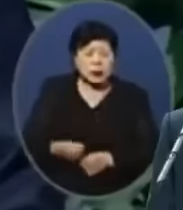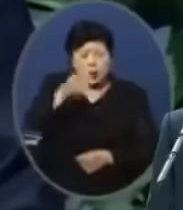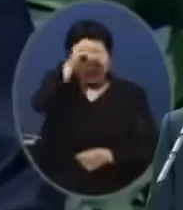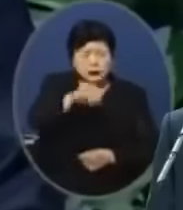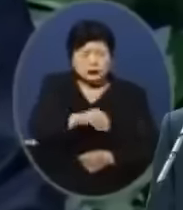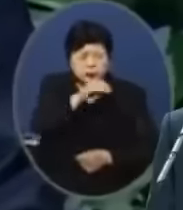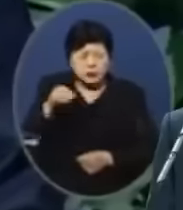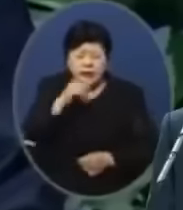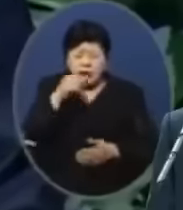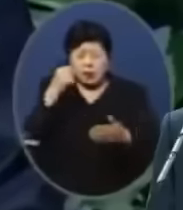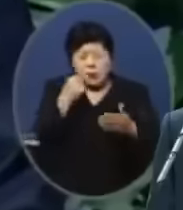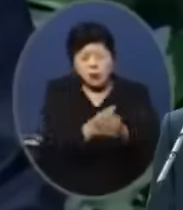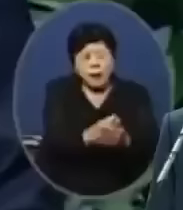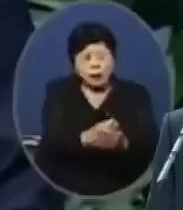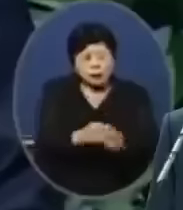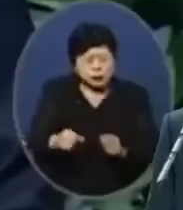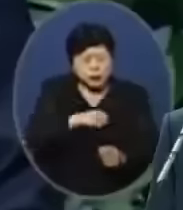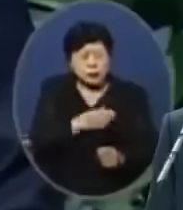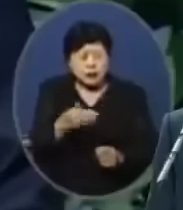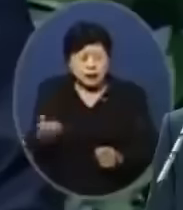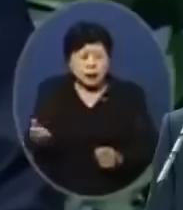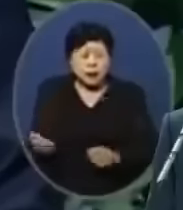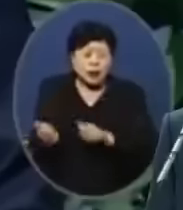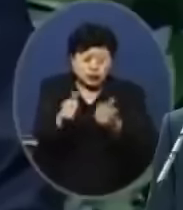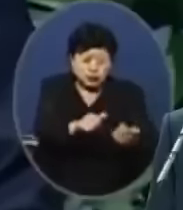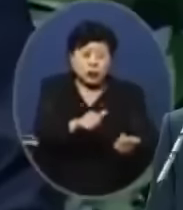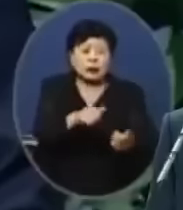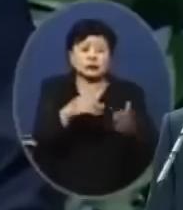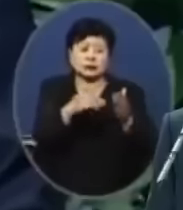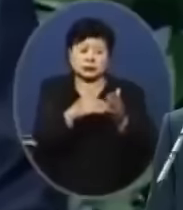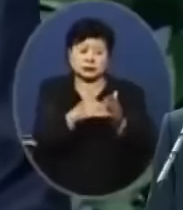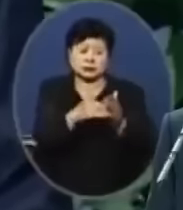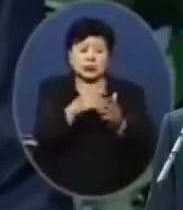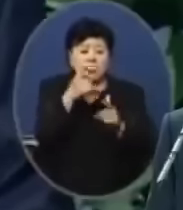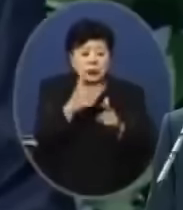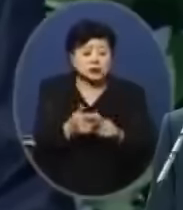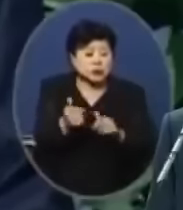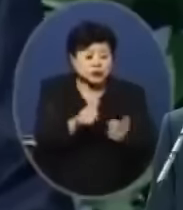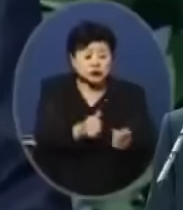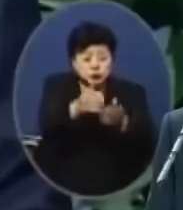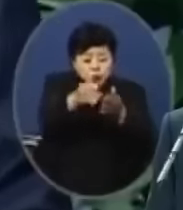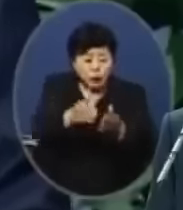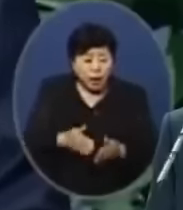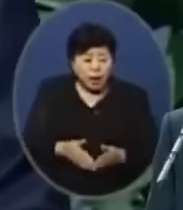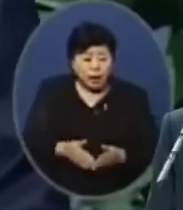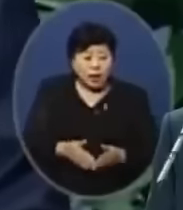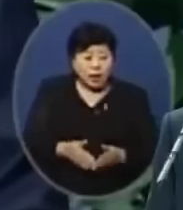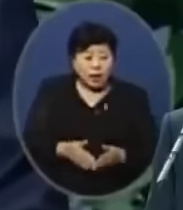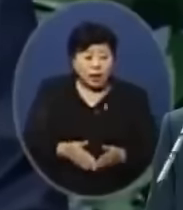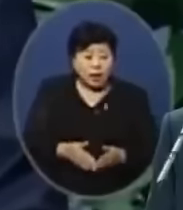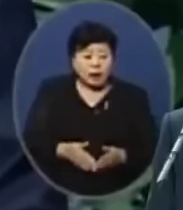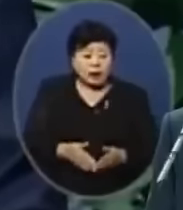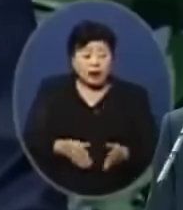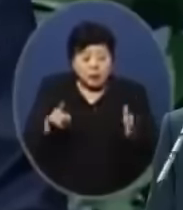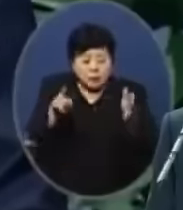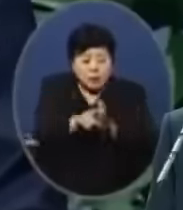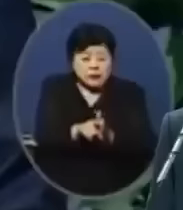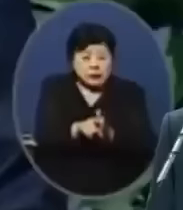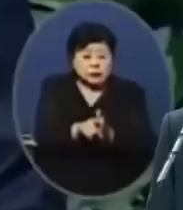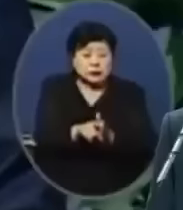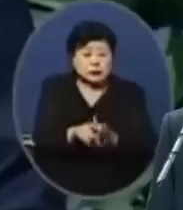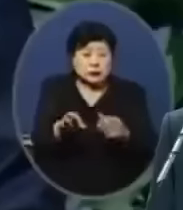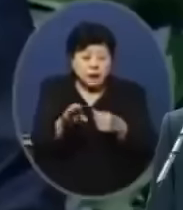십자가에 못 박혀 몸짓고 피 흘려 죽으셨습니다. 예수님의 죽음을 통해서 단순히 믿음으로